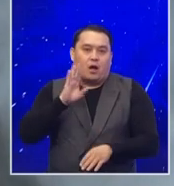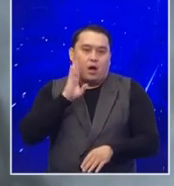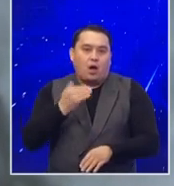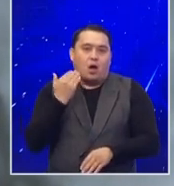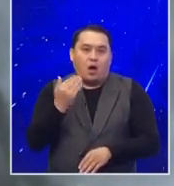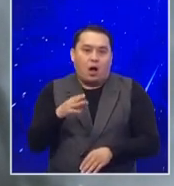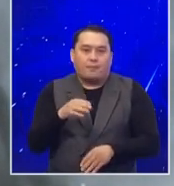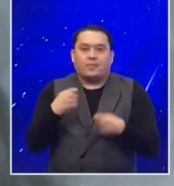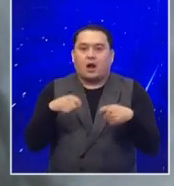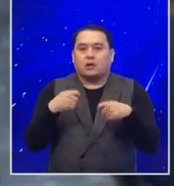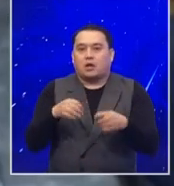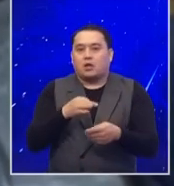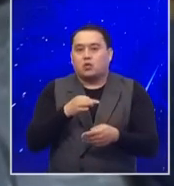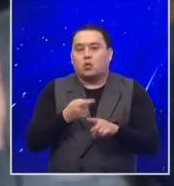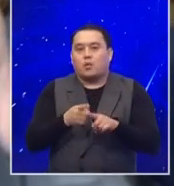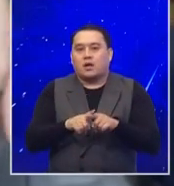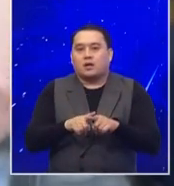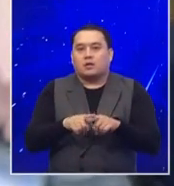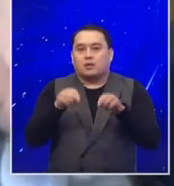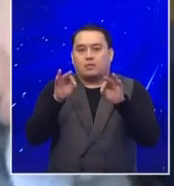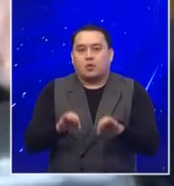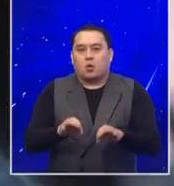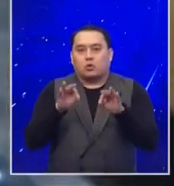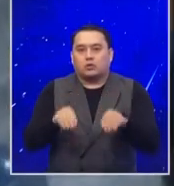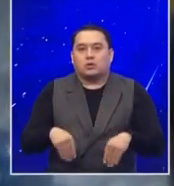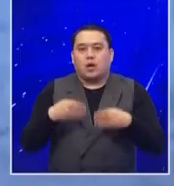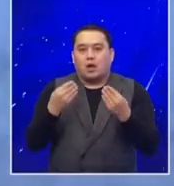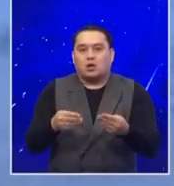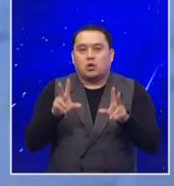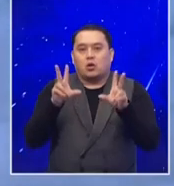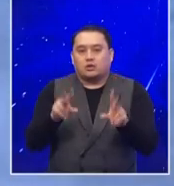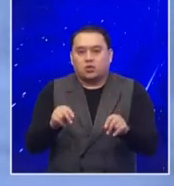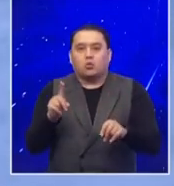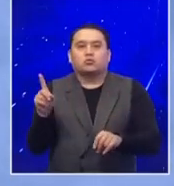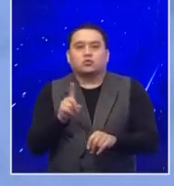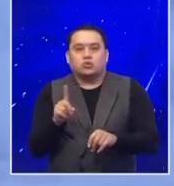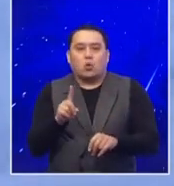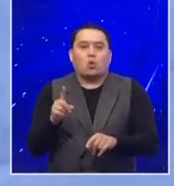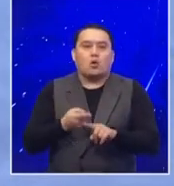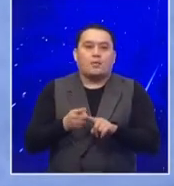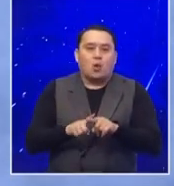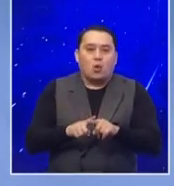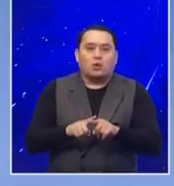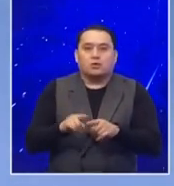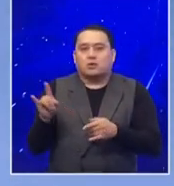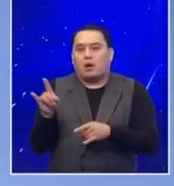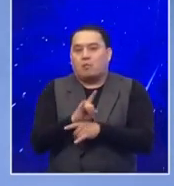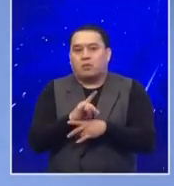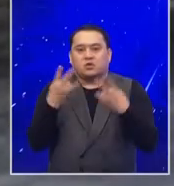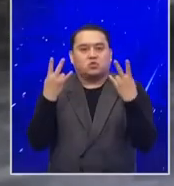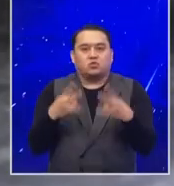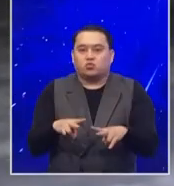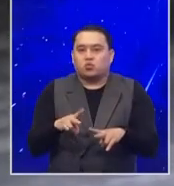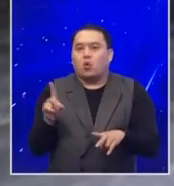именно с Хамира, продавец ответил: «Ну, крест Божий даю». Также он поклялся и заверил, что ему незачем обманывать